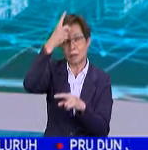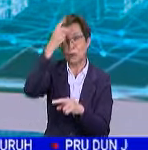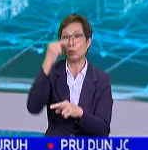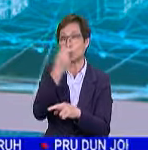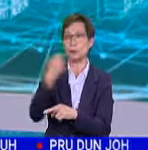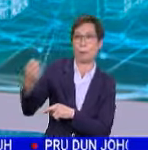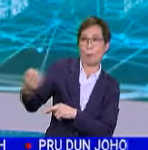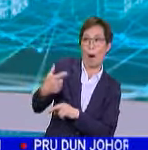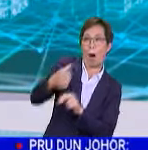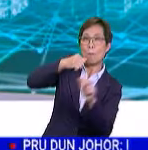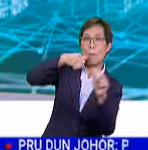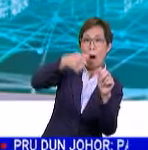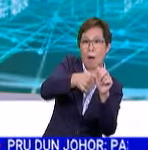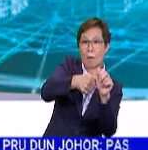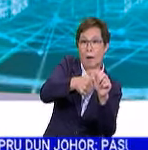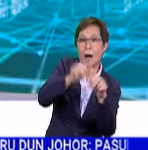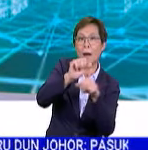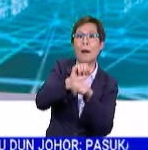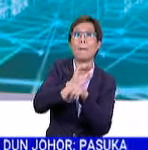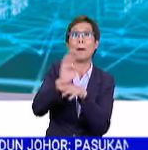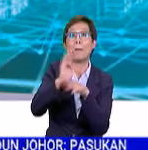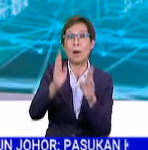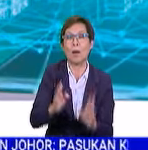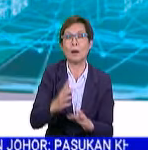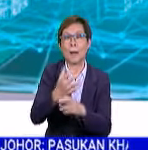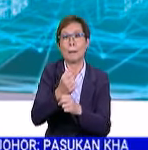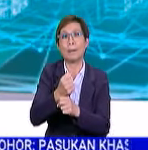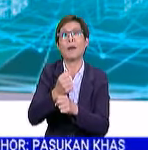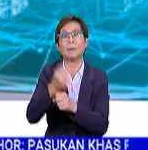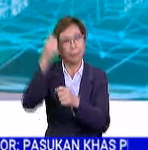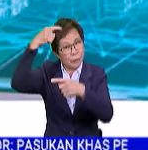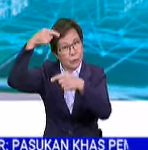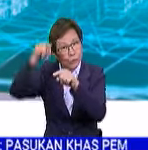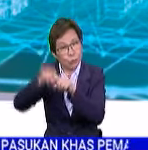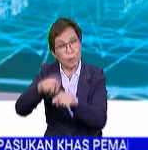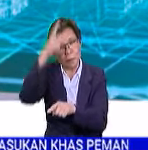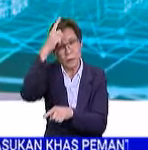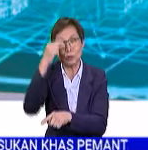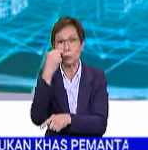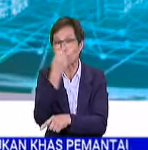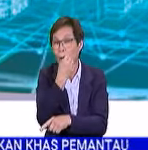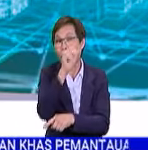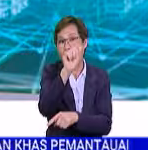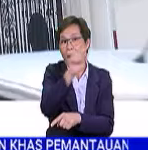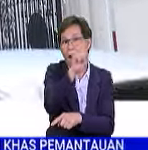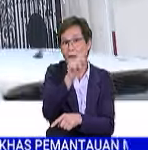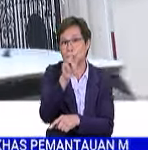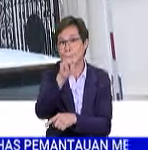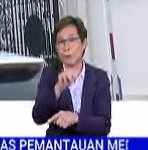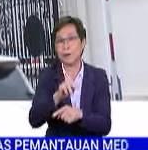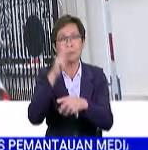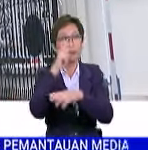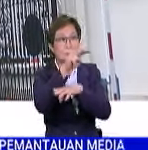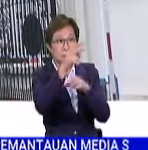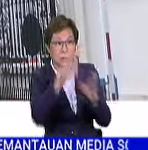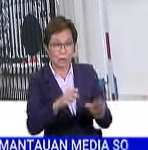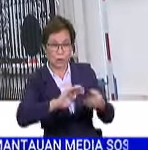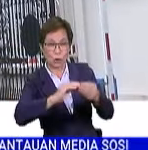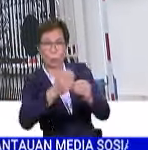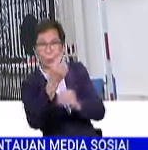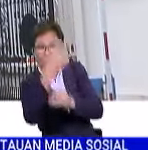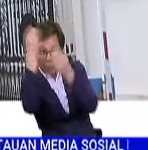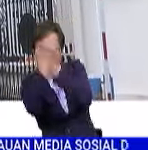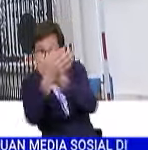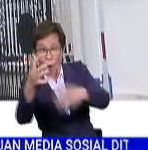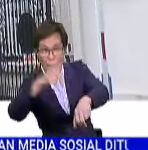bahawa arahan ahli perniagaan tersebut telah mendapat restu Datuk Seri Najib. Azmi selaku saksi ke-12 memaklumkan